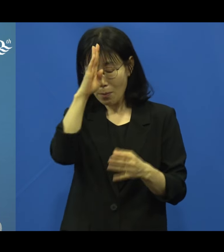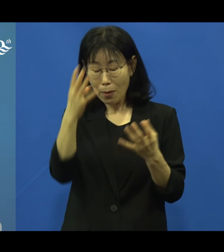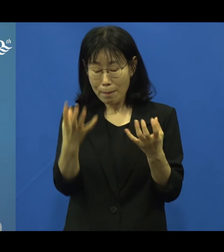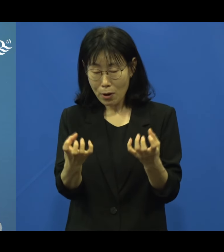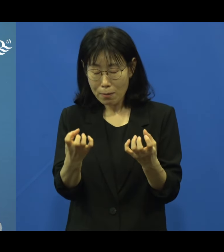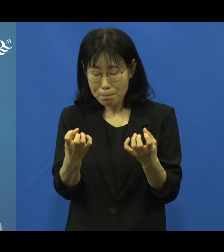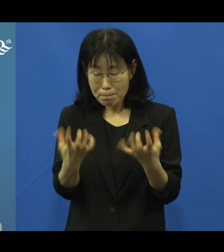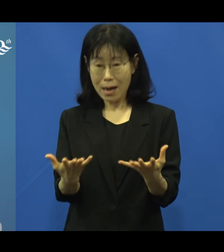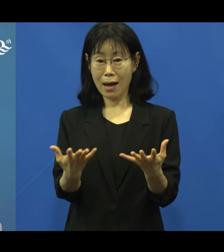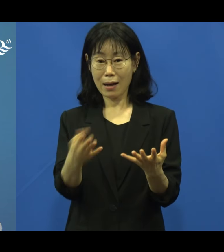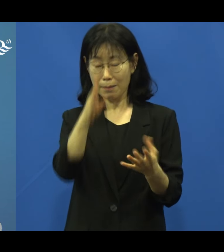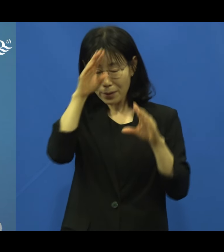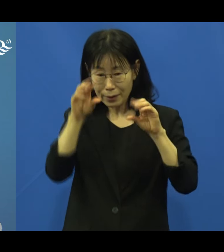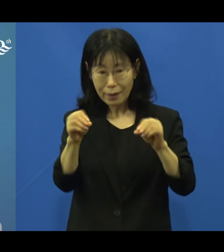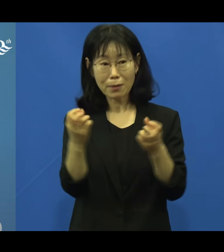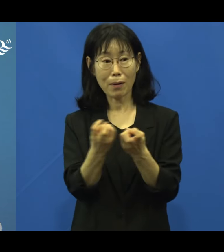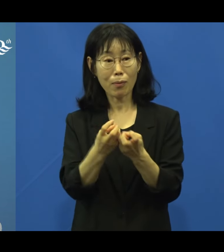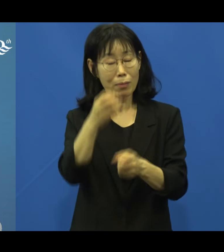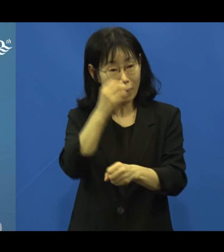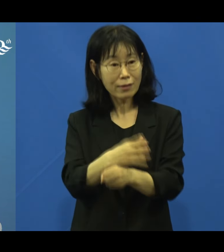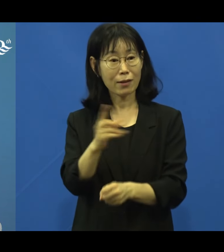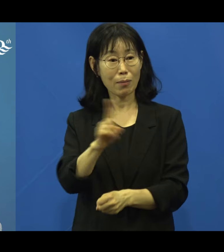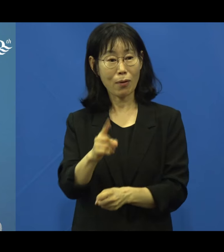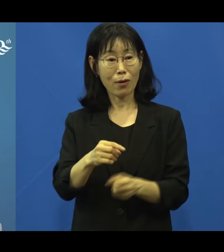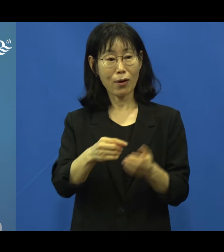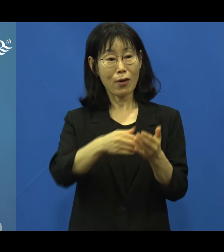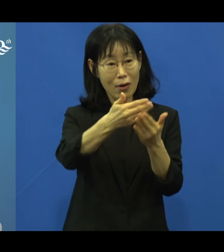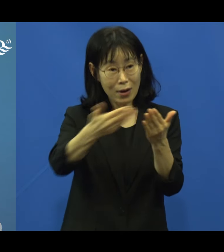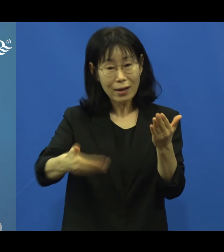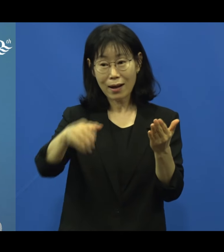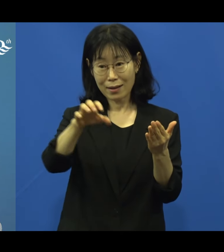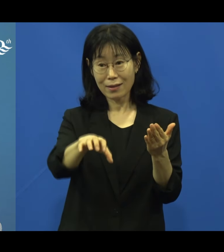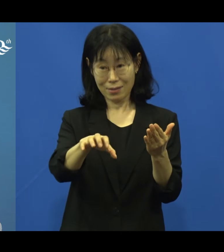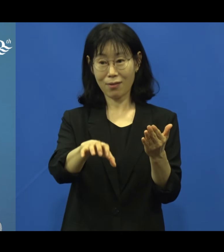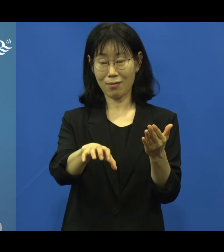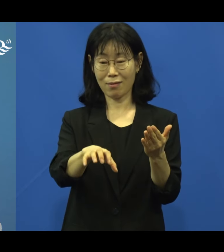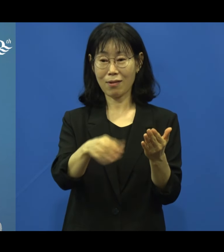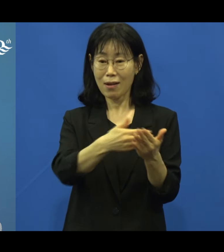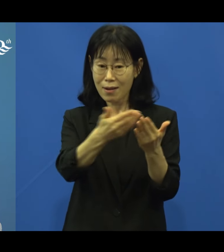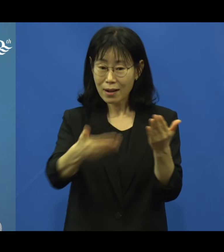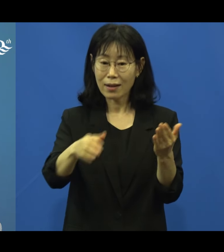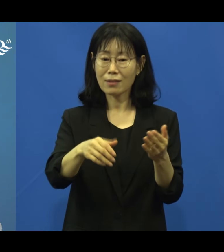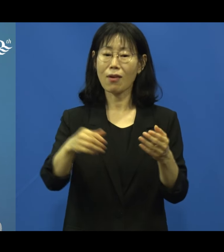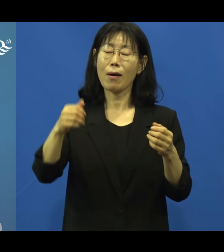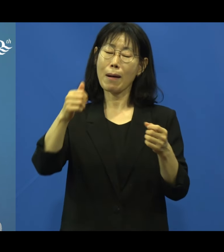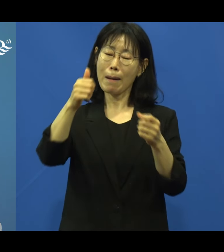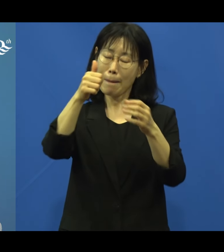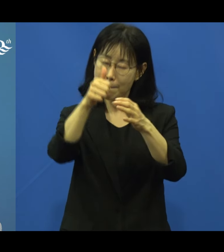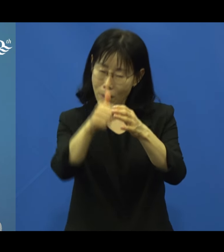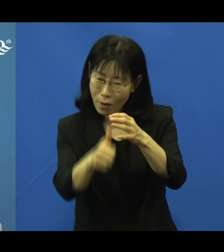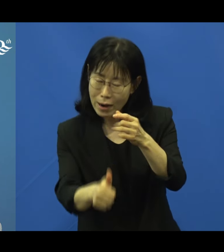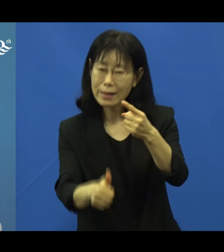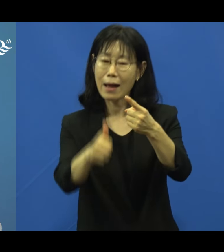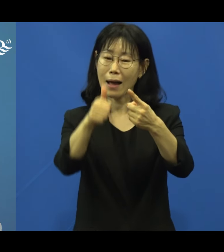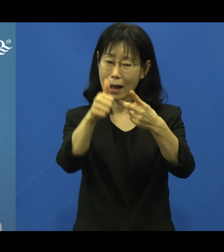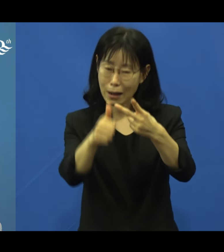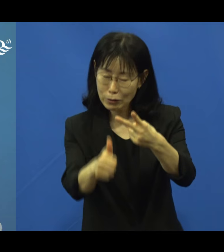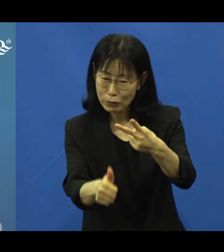여러분, 이 7번도 이 자존심의 싸움을 하는 거예요. 꼭 7번 해야 되나?